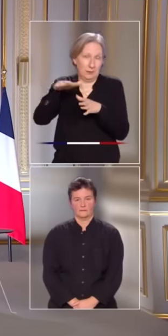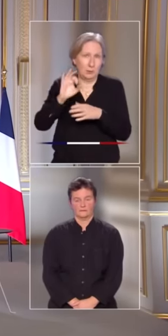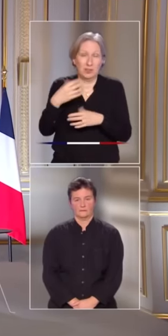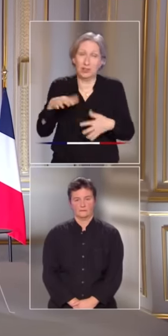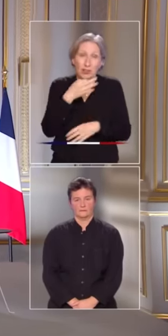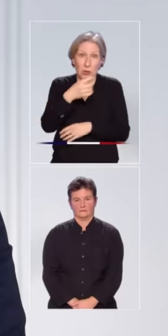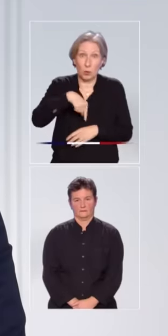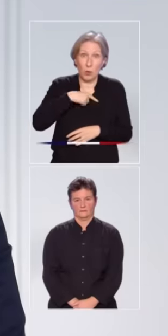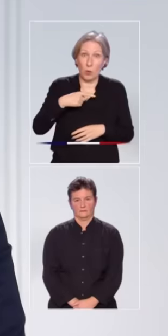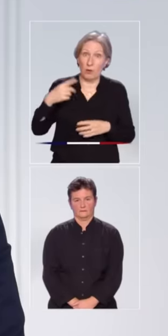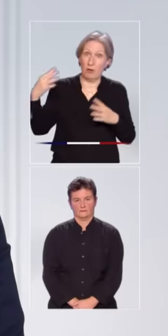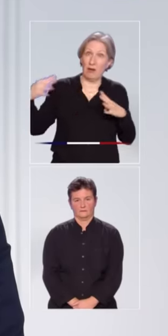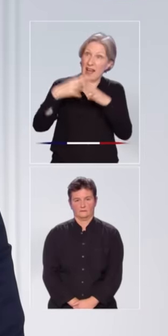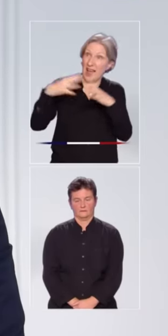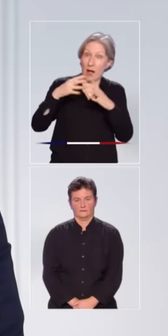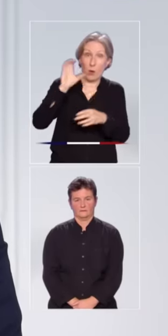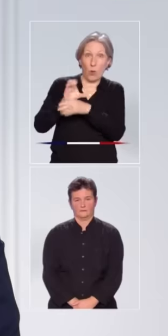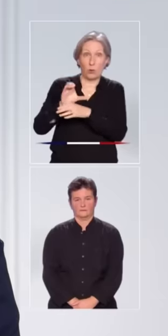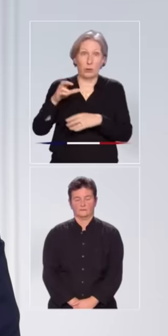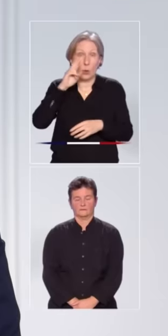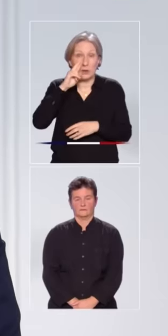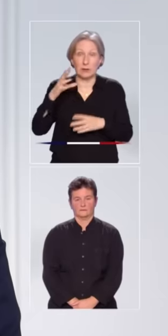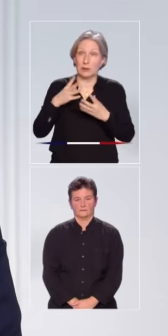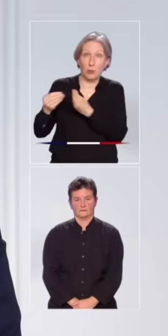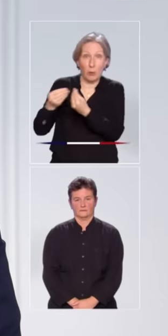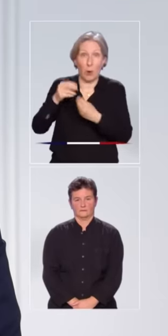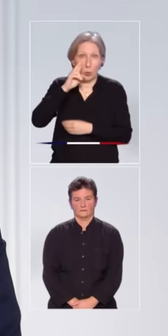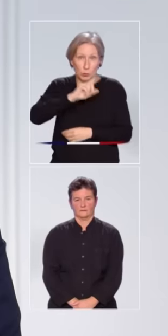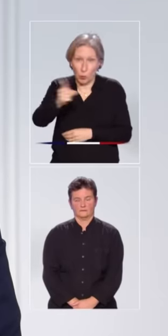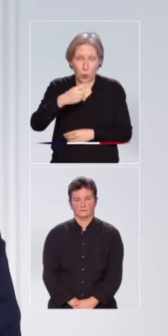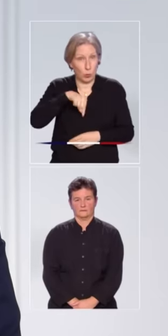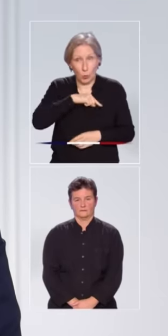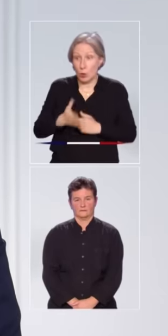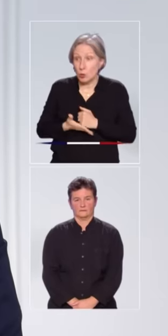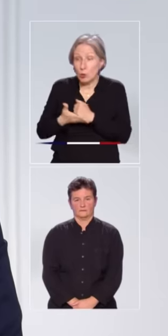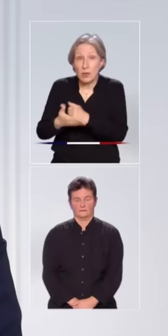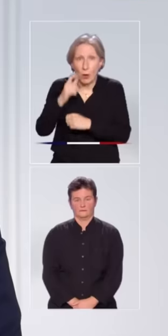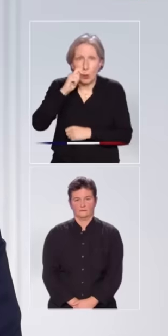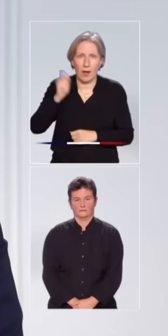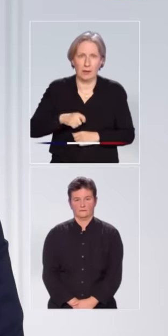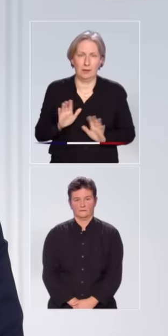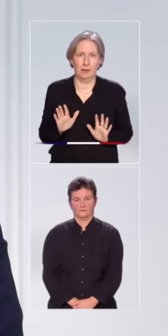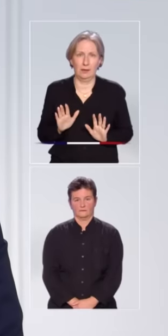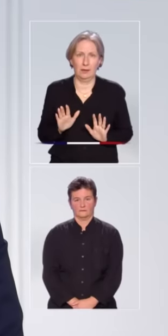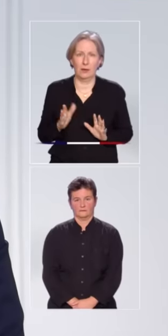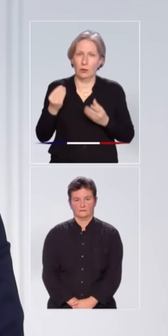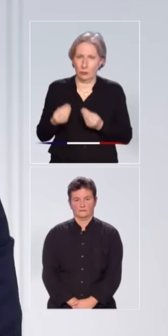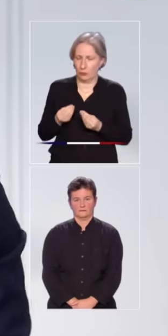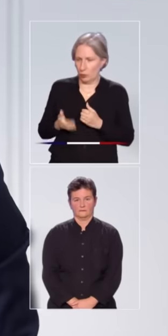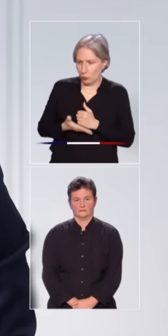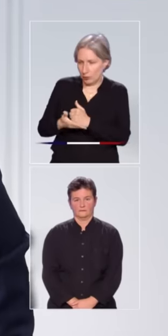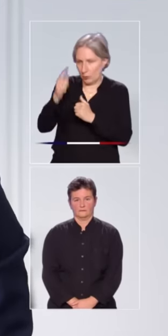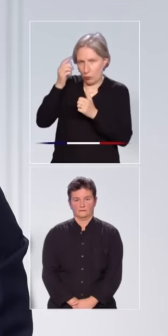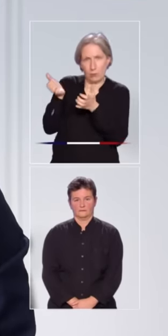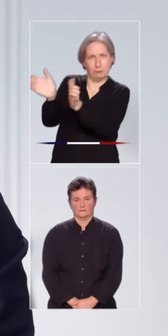faisons pas la guerre à la Russie et au peuple russe. Et nous soutenons l'Ukraine, nous faisons tout pour qu'elle puisse mettre la Russie en échec. Parce